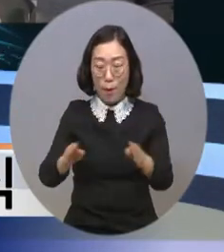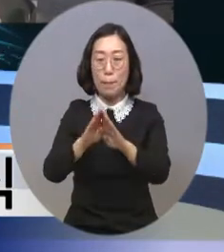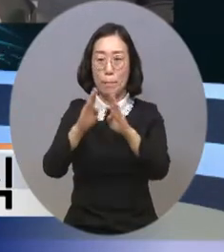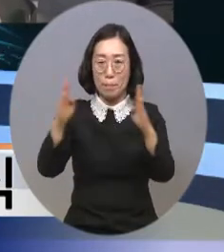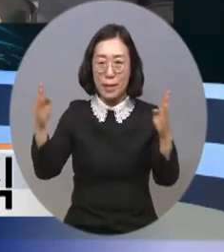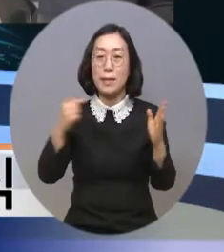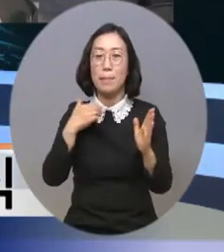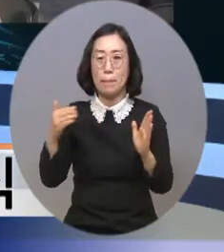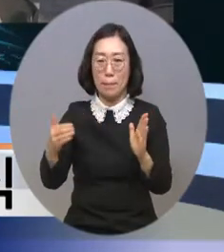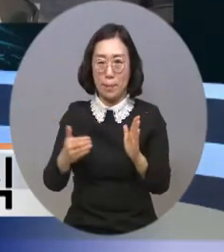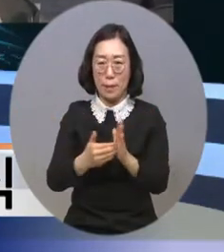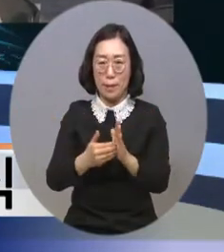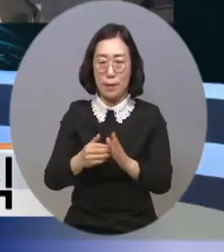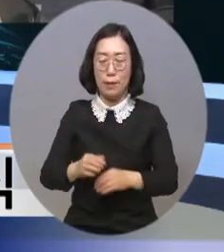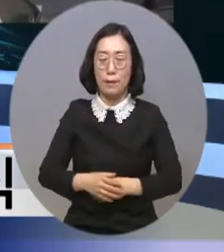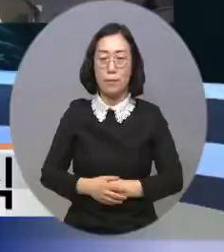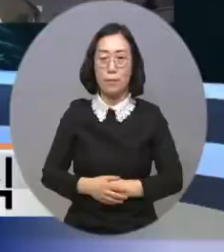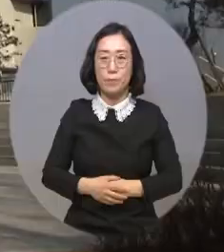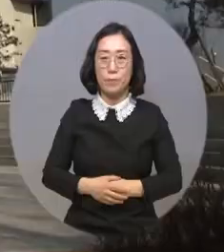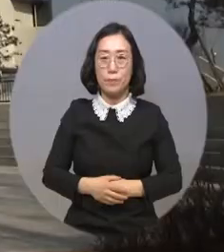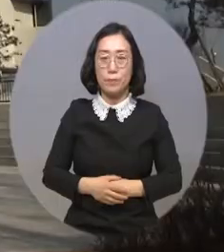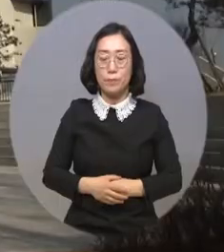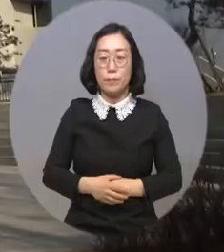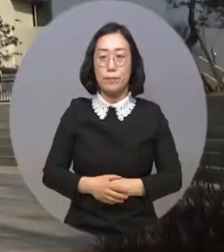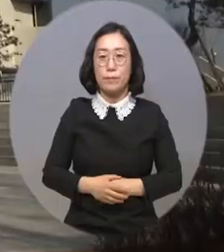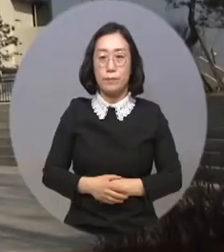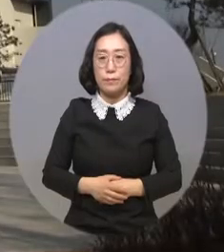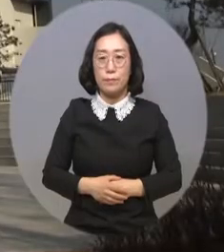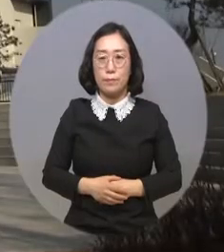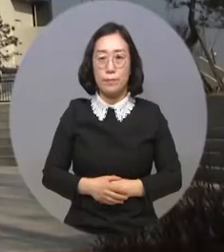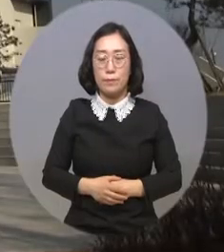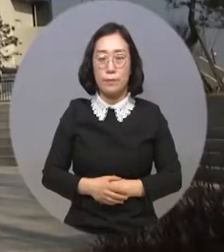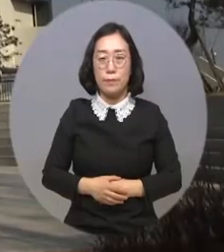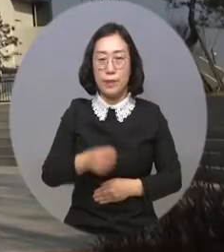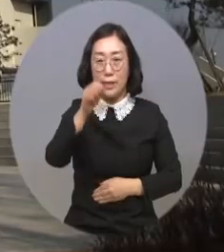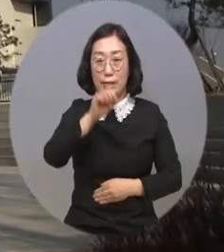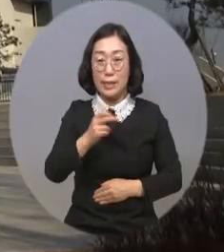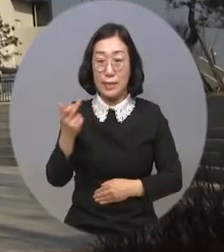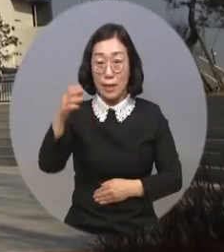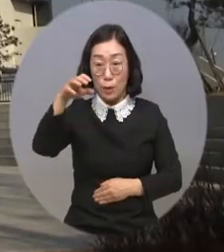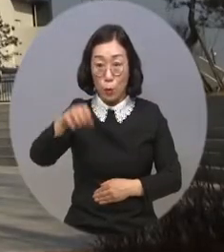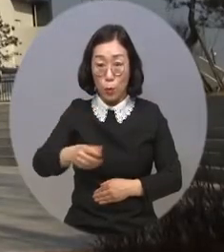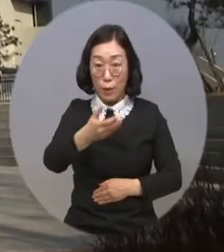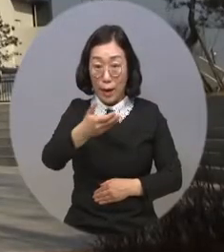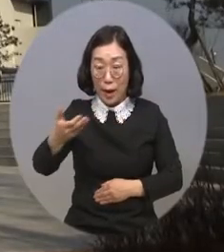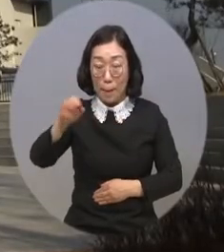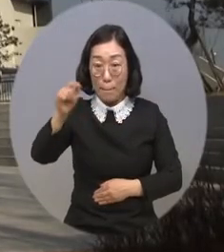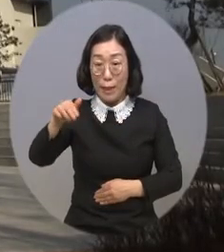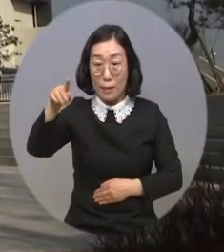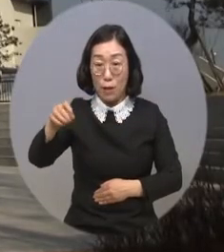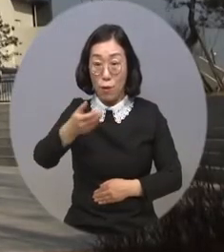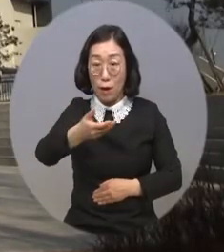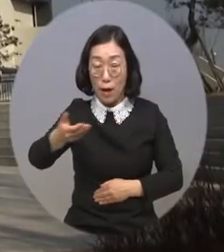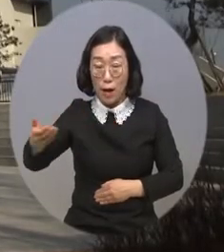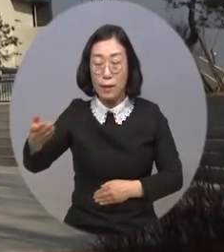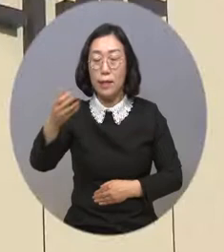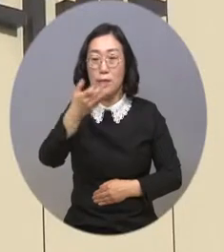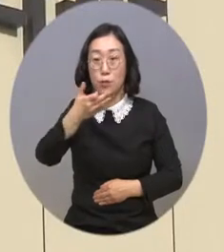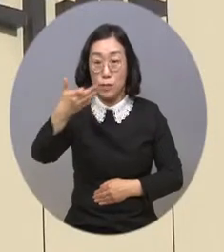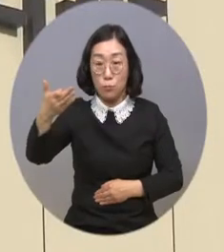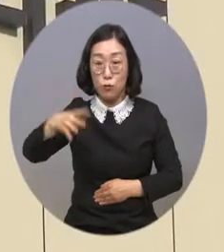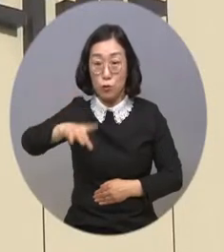보도에 신 서유기 자입니다 전북 익산시의 만경강 문화 관한 2019년 도에 착공을 시작하여